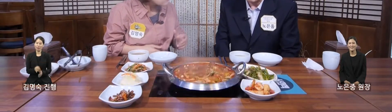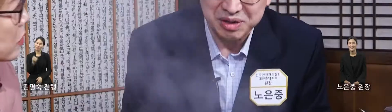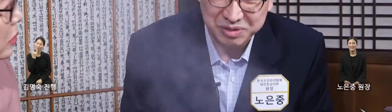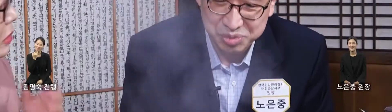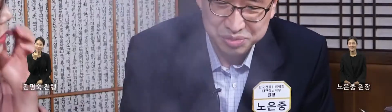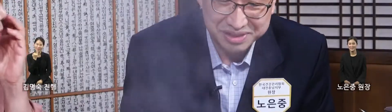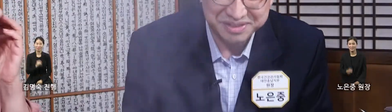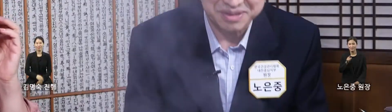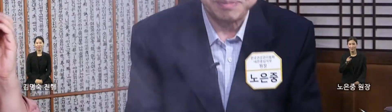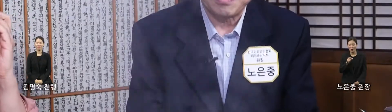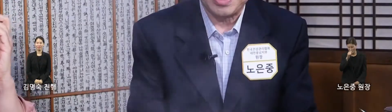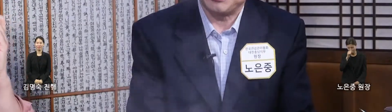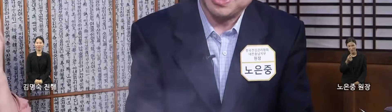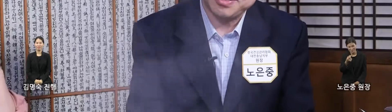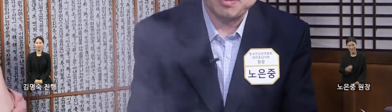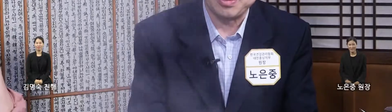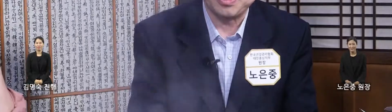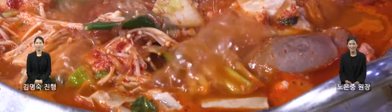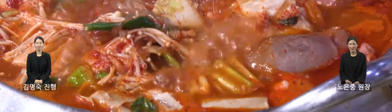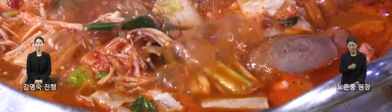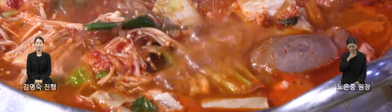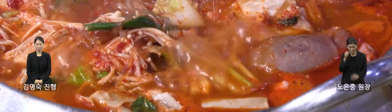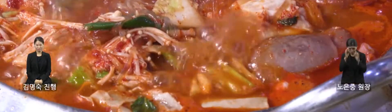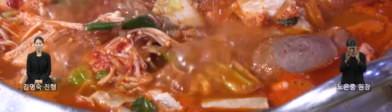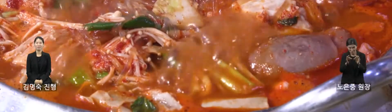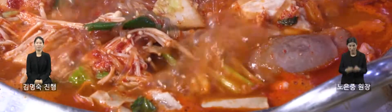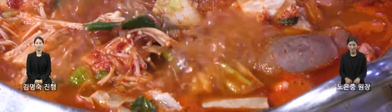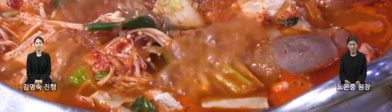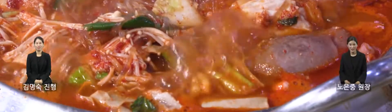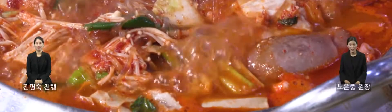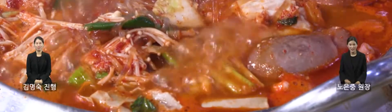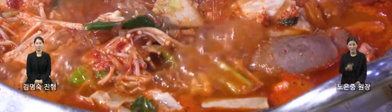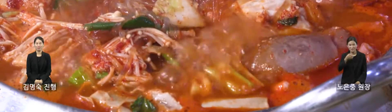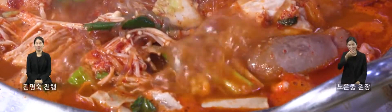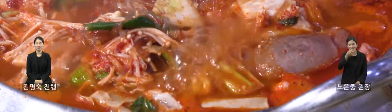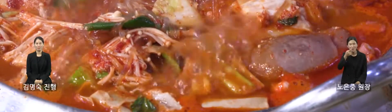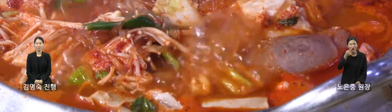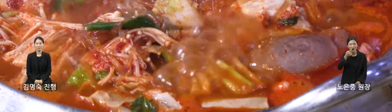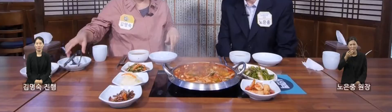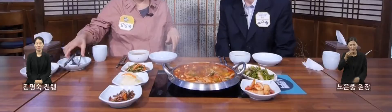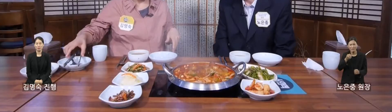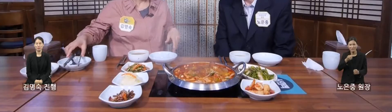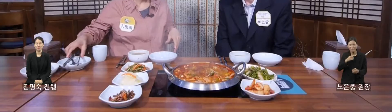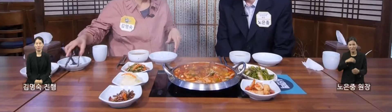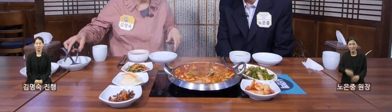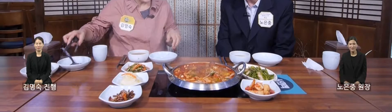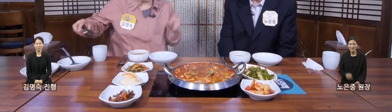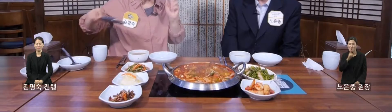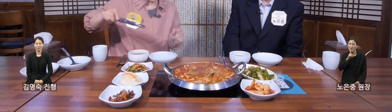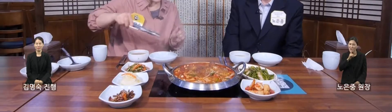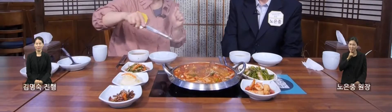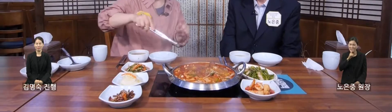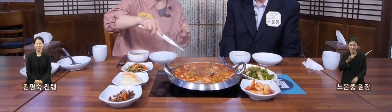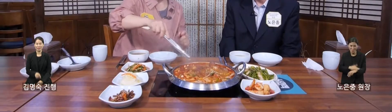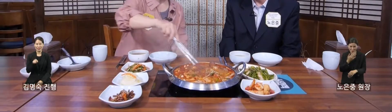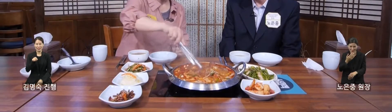괜찮은가요? 아, 아주 좋은 것 같은데요. 그래요? 아주 맛있어 보이고 예. 힘이 입안에 가득 보여가지고 제가 말이 발음이 헛나올 것 같아요, 느낌이.